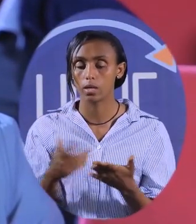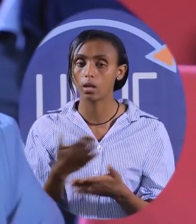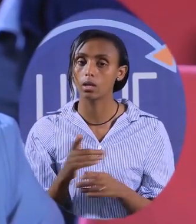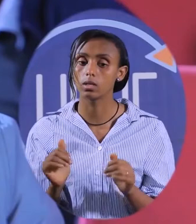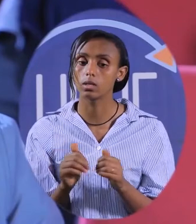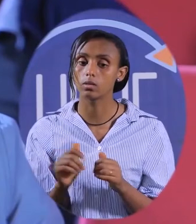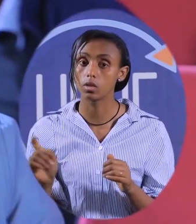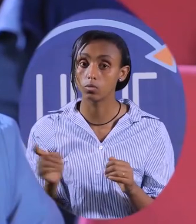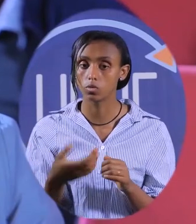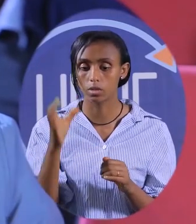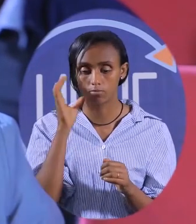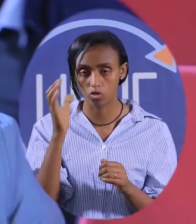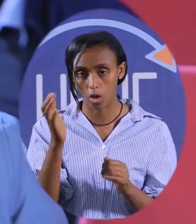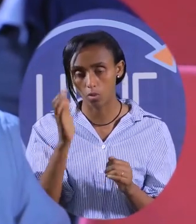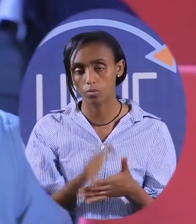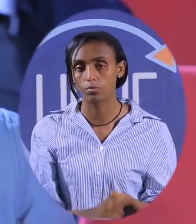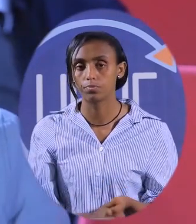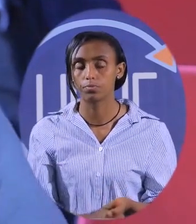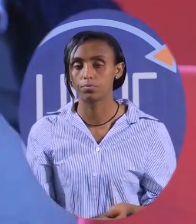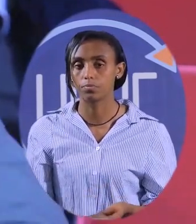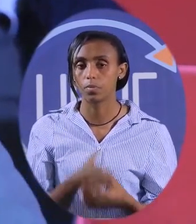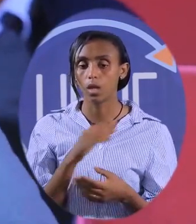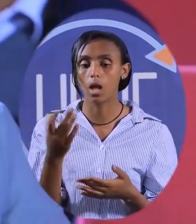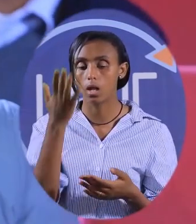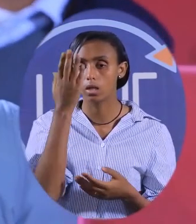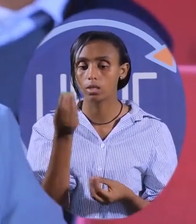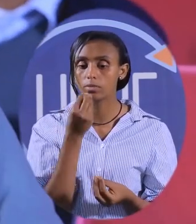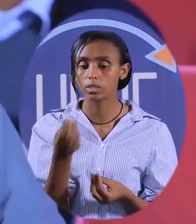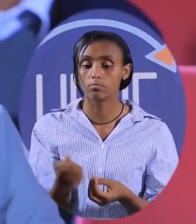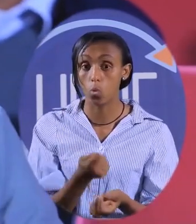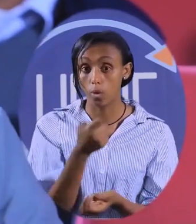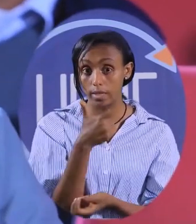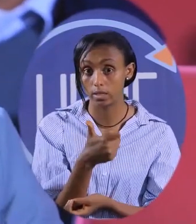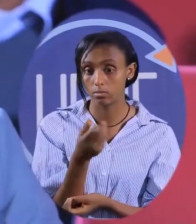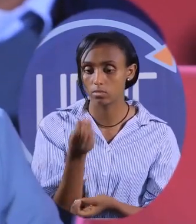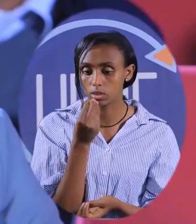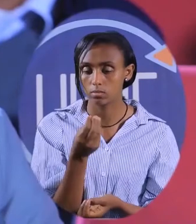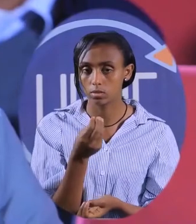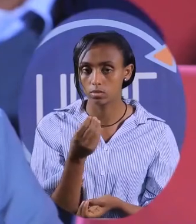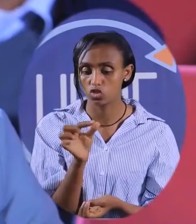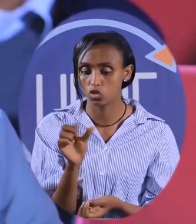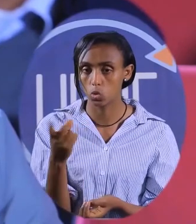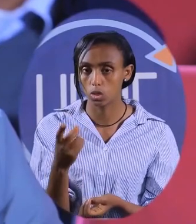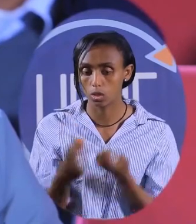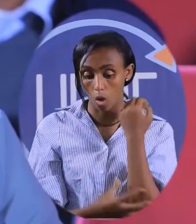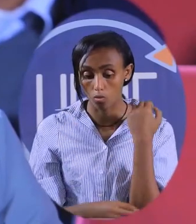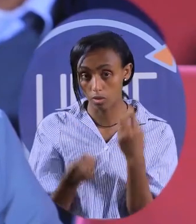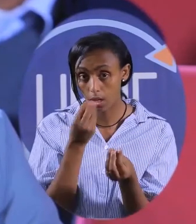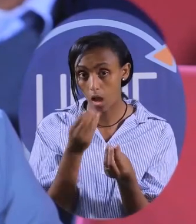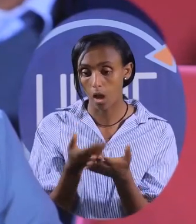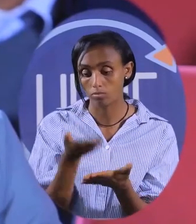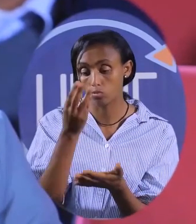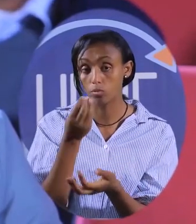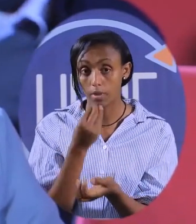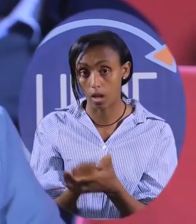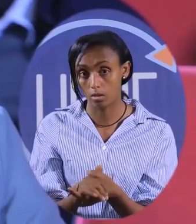አሁንም እንደሚሆን ሰምቻለሁኝ። እና ለምግብ መወደድ ምግብ ርካሽ ከሆነ ደሃውም ይበላል ሀብታሙም